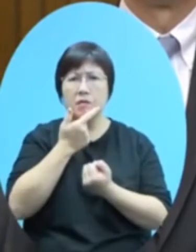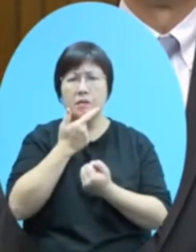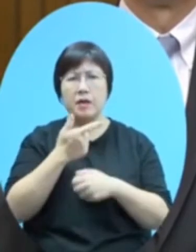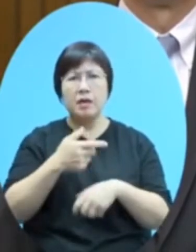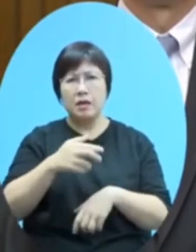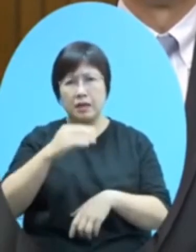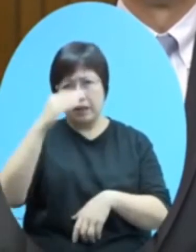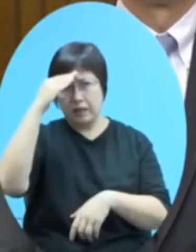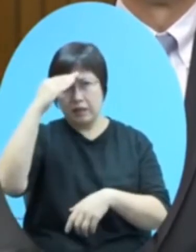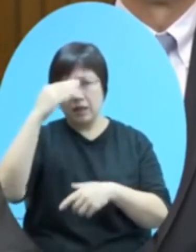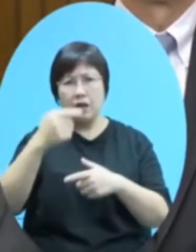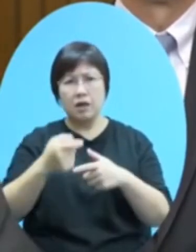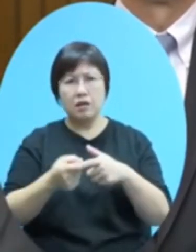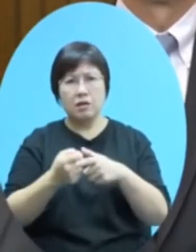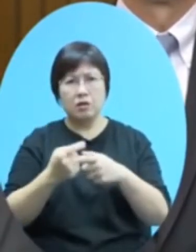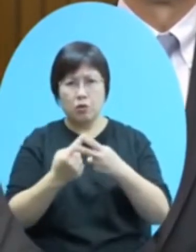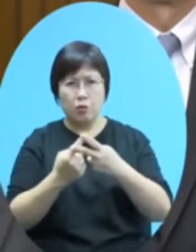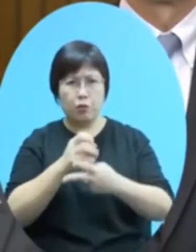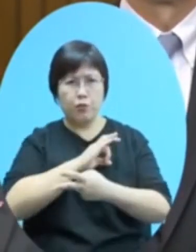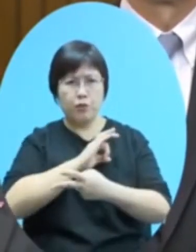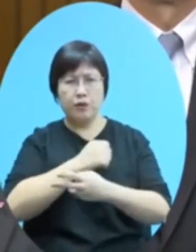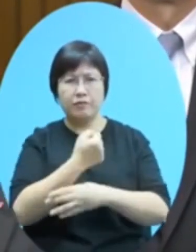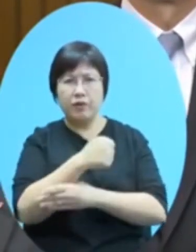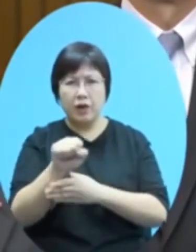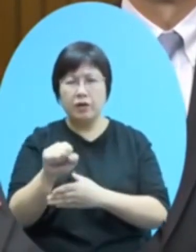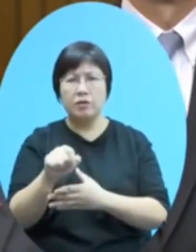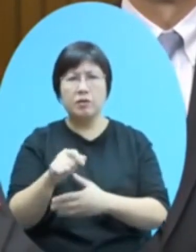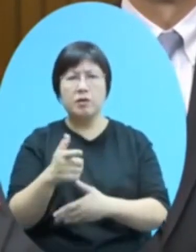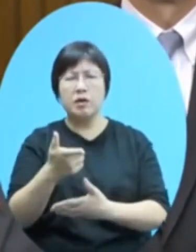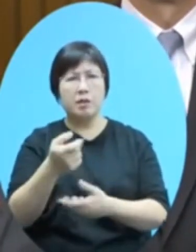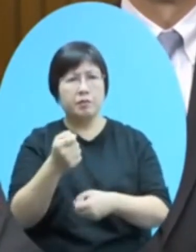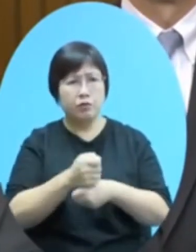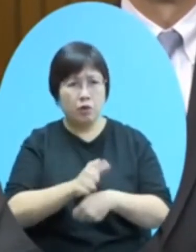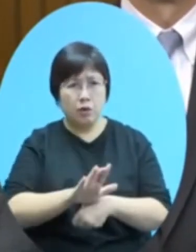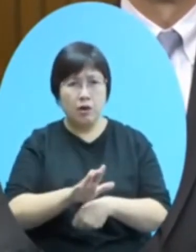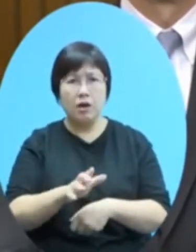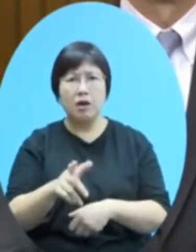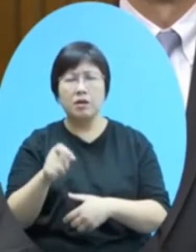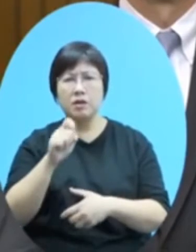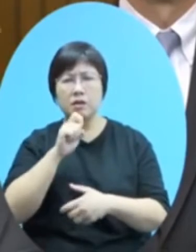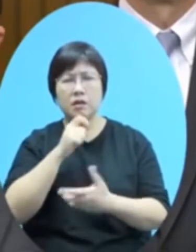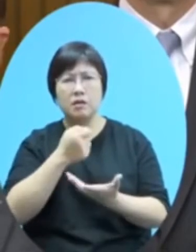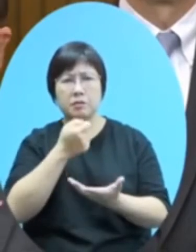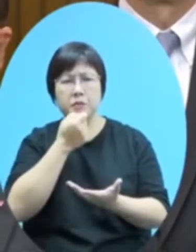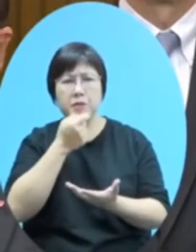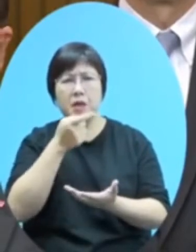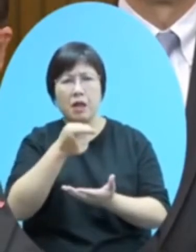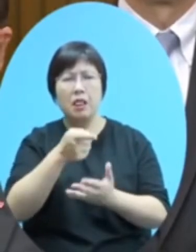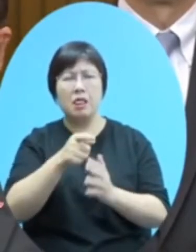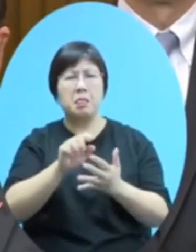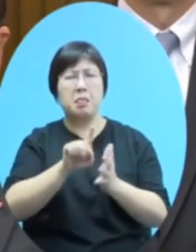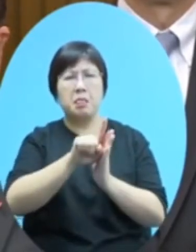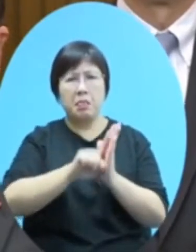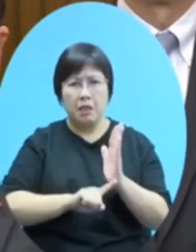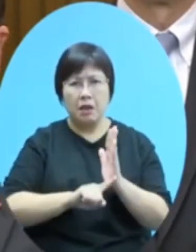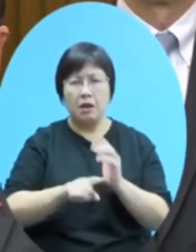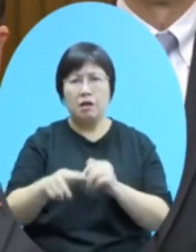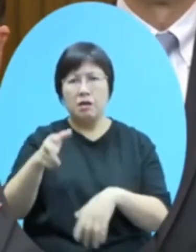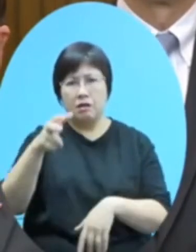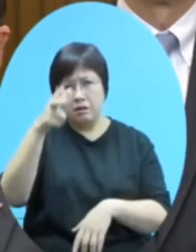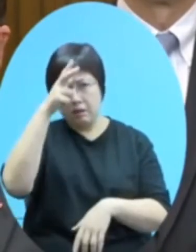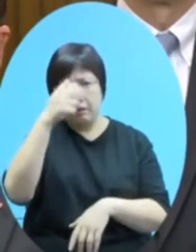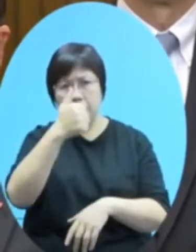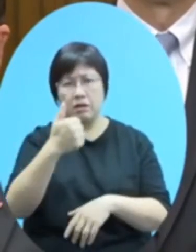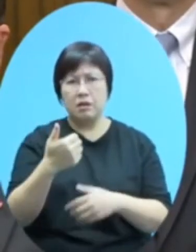會唔同意或者反對，咁你就唔做咧？咁第三就係即係面臨即係民調下滑啦。咁唔少市民都質疑，其實特首喺呢段時間